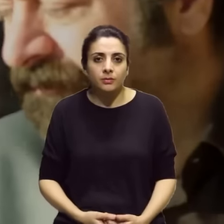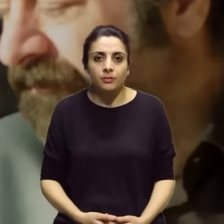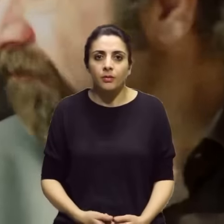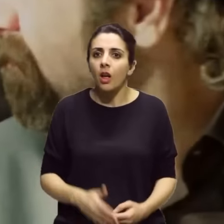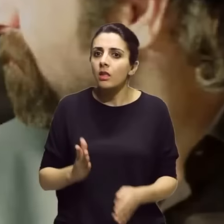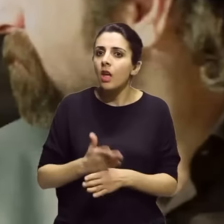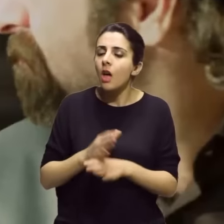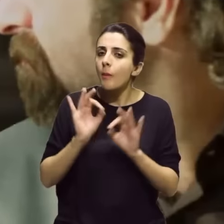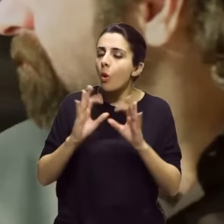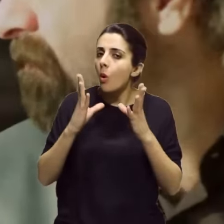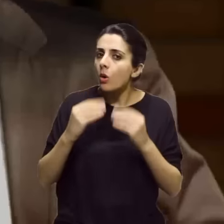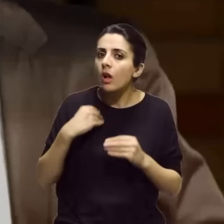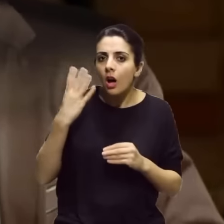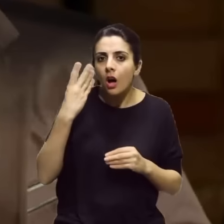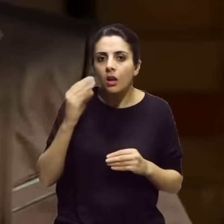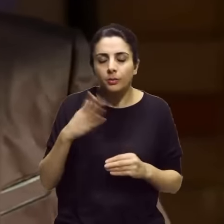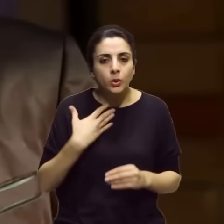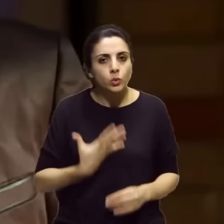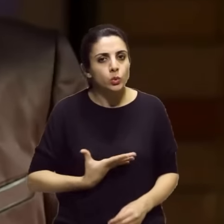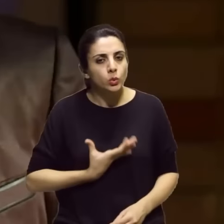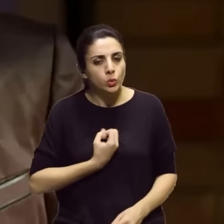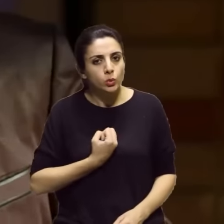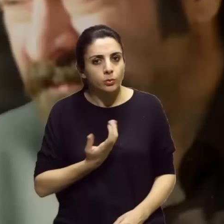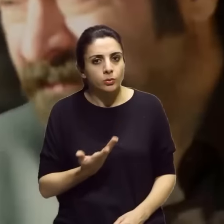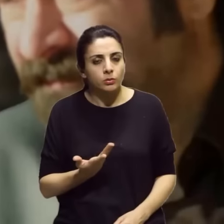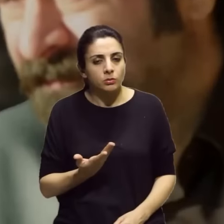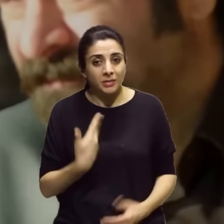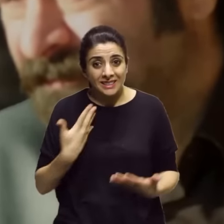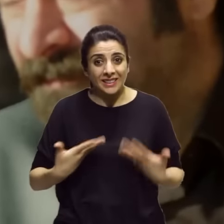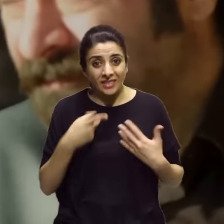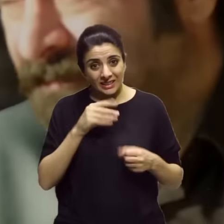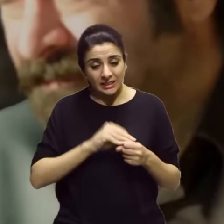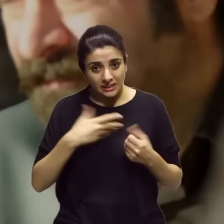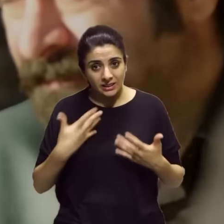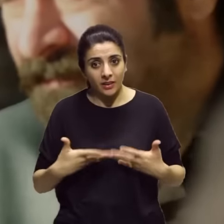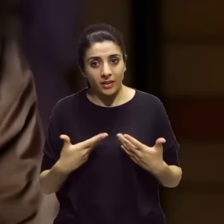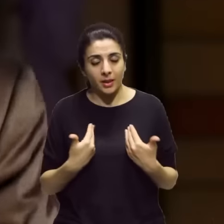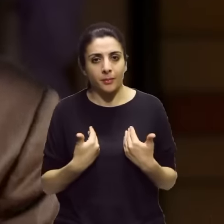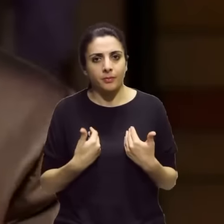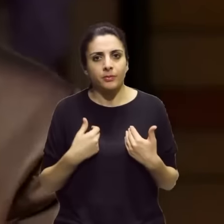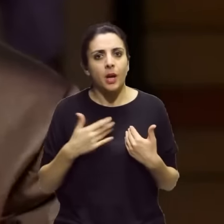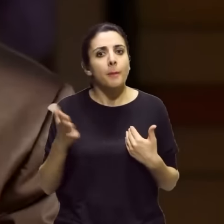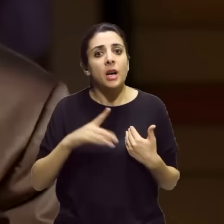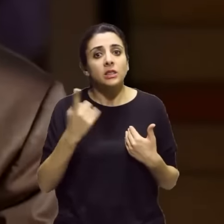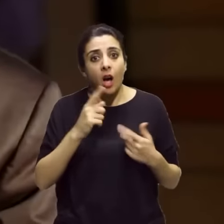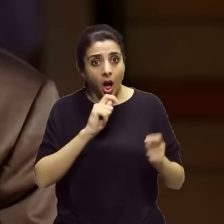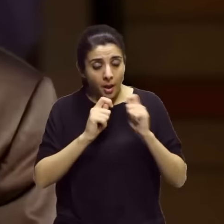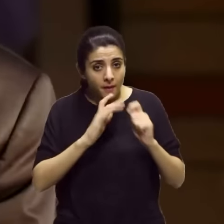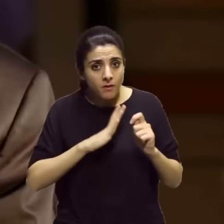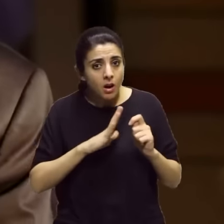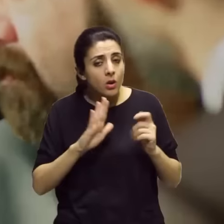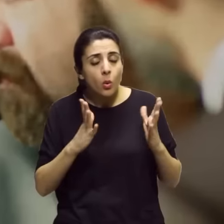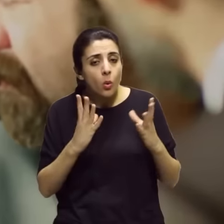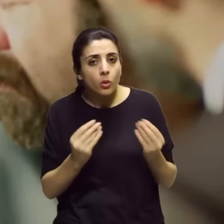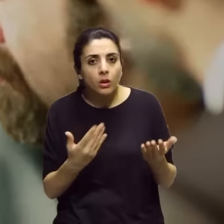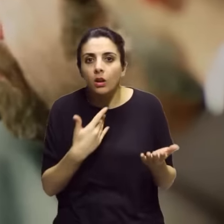Neden böyle bir şey oldu ben anlamıyorum ya. Üzüldüm bak şimdi ya. Sevinmiştim senin adına. Peki ne olmuş? Başkasıyla mı anlaşmışlar? Dert ne